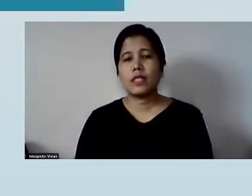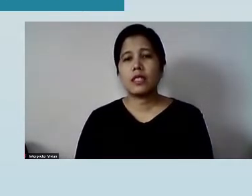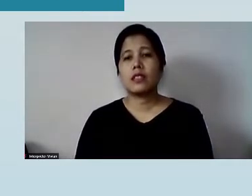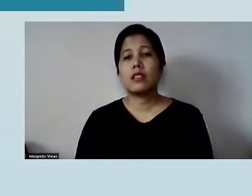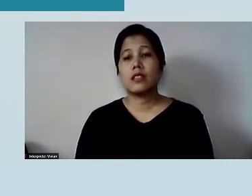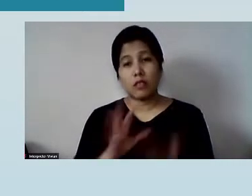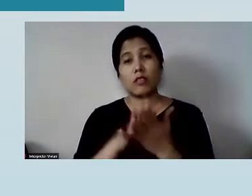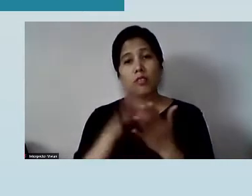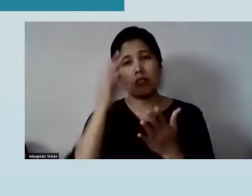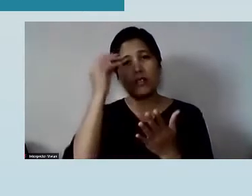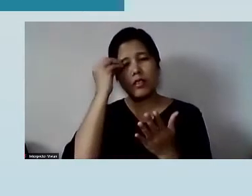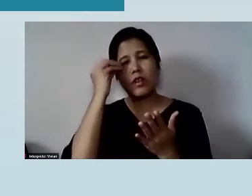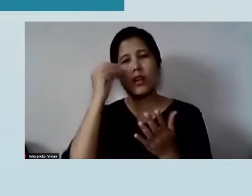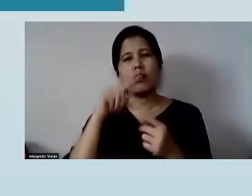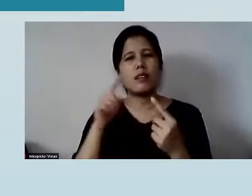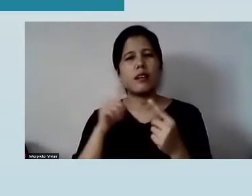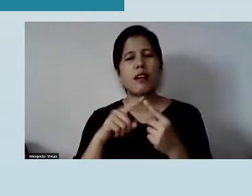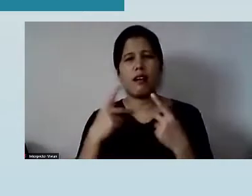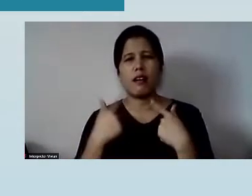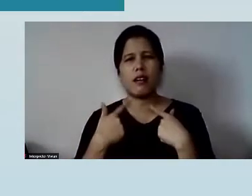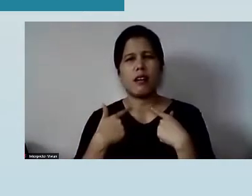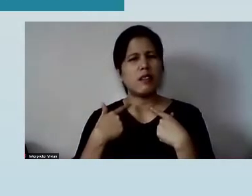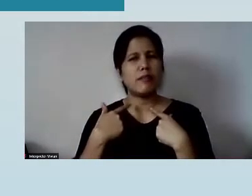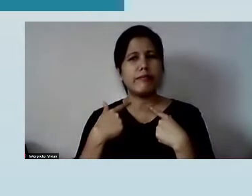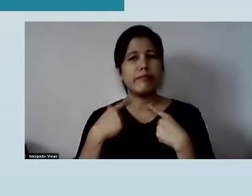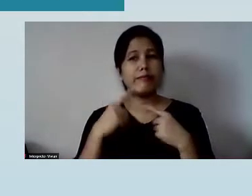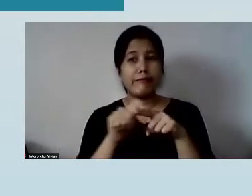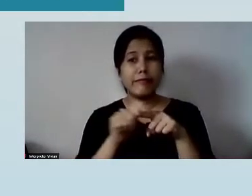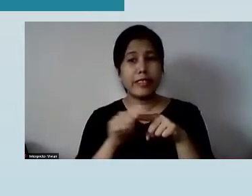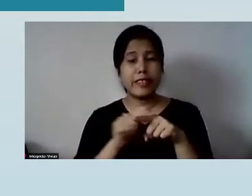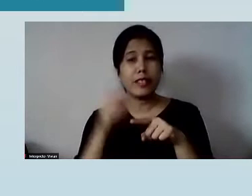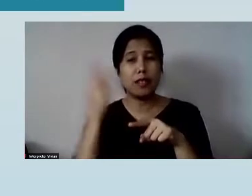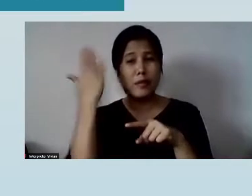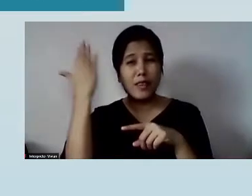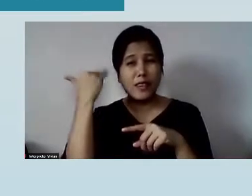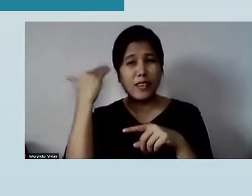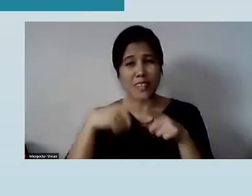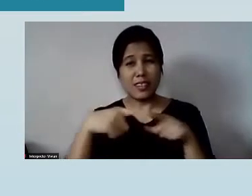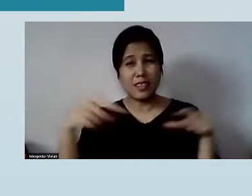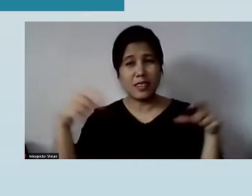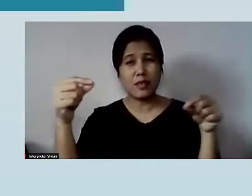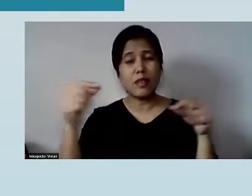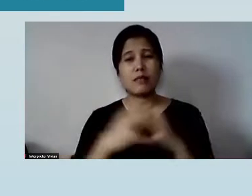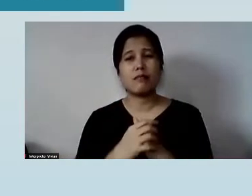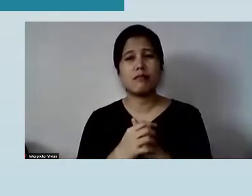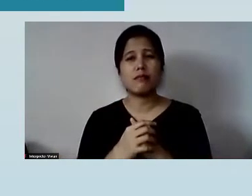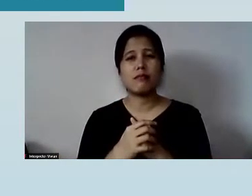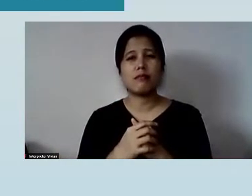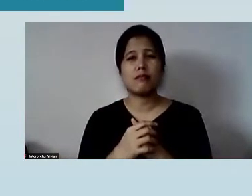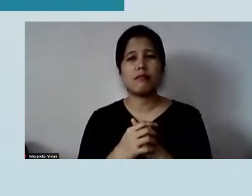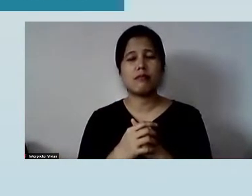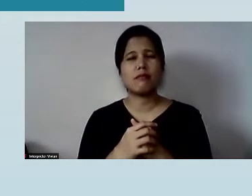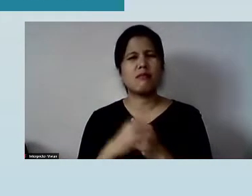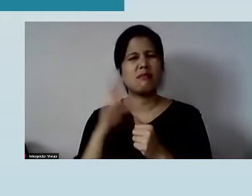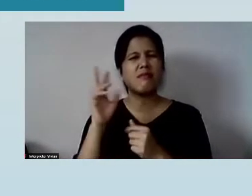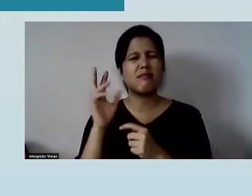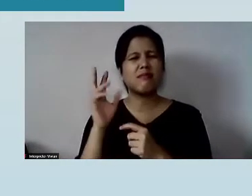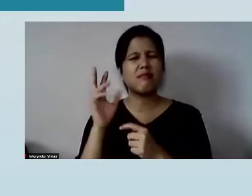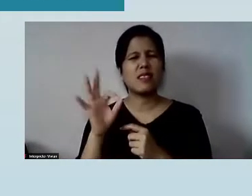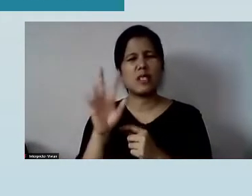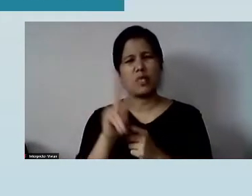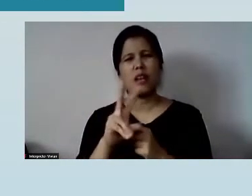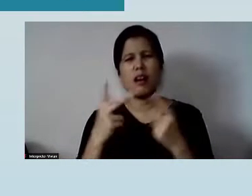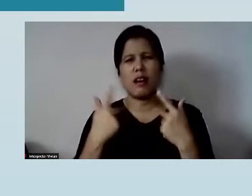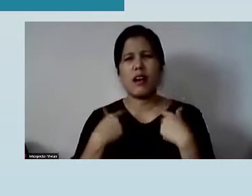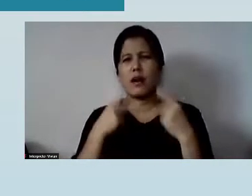Natutunan ko po yan when I had a training on vocational rehabilitation and employment way back in 1994 pa. At ang dami naming